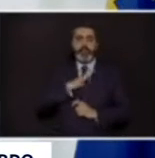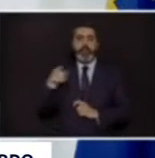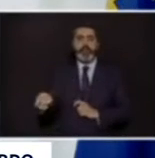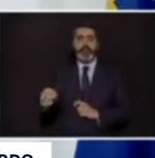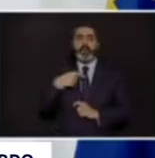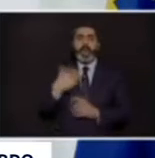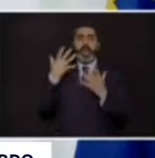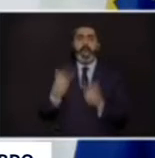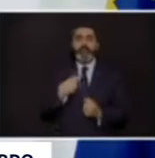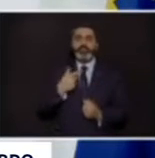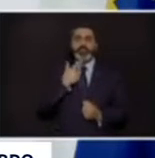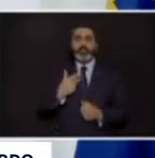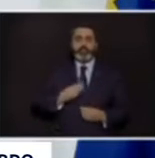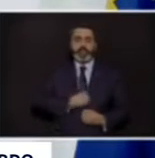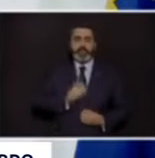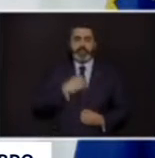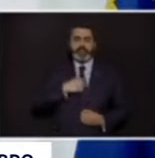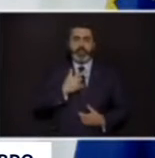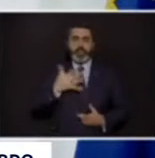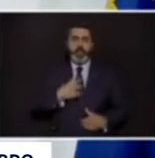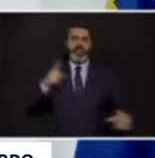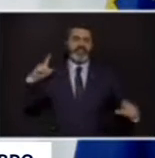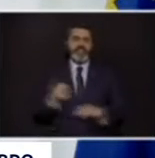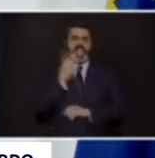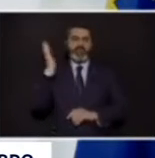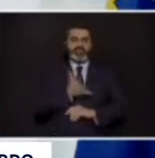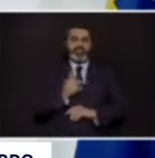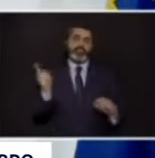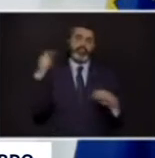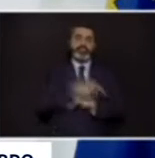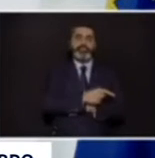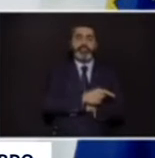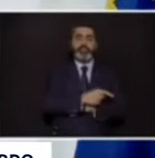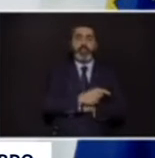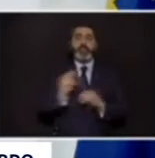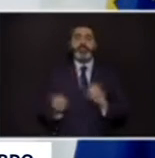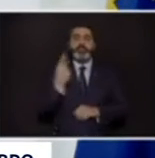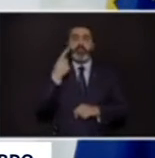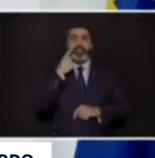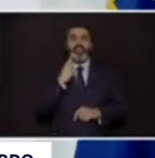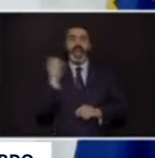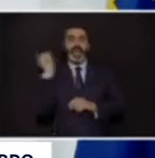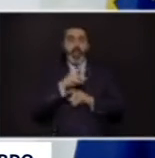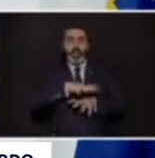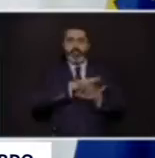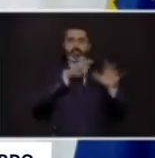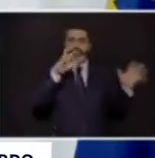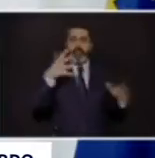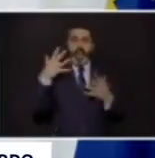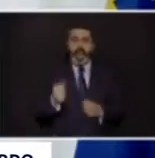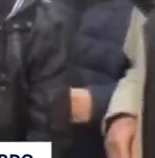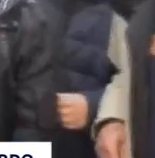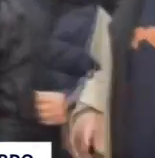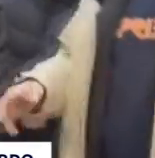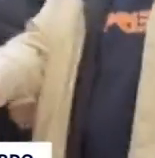χρησιμοποιήσουν απροκάλυπτα βία για να εισέλθουν στην ελληνική επικράτεια και εκτοξεύουν δακρυγόνα που χρησιμοποιεί ο τουρκικός